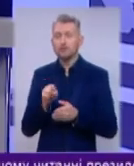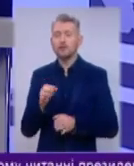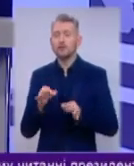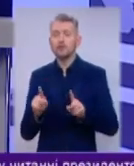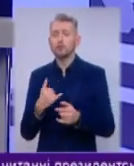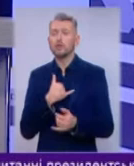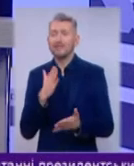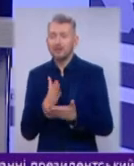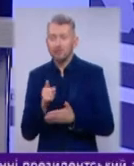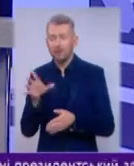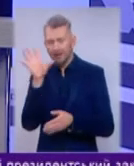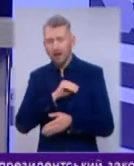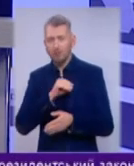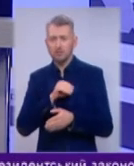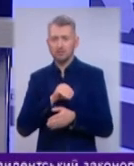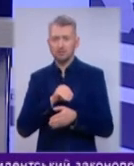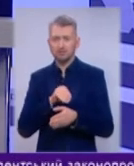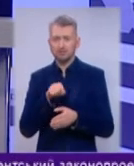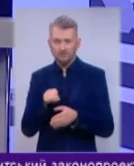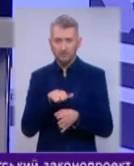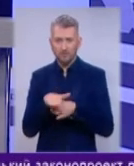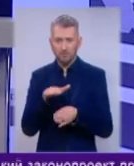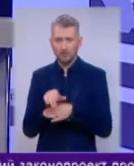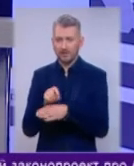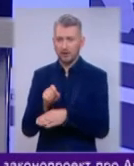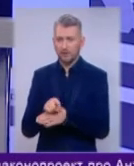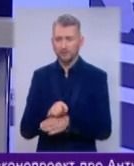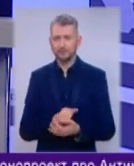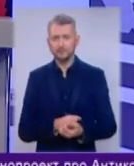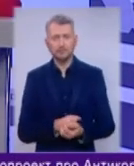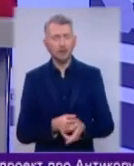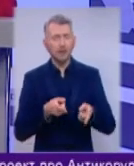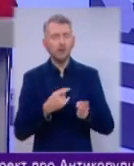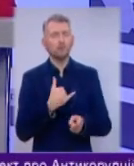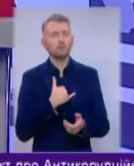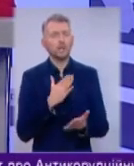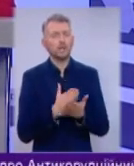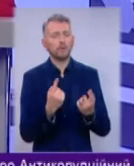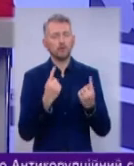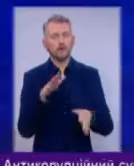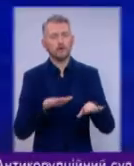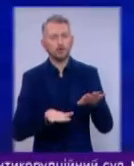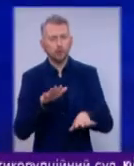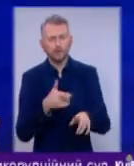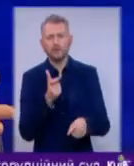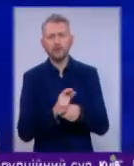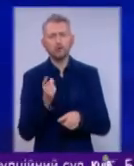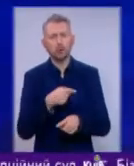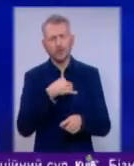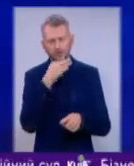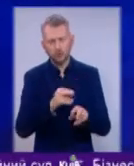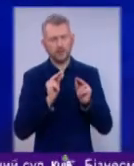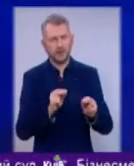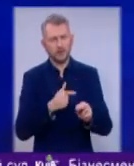є, вони би могли справитися із антикорупційними справами? Насправді, в мене є величезні сумніви, та більше того, я скажу відверто.